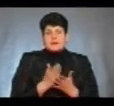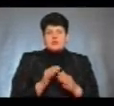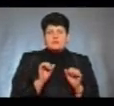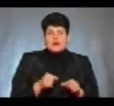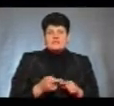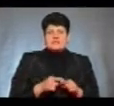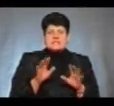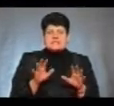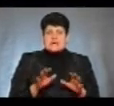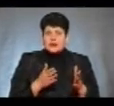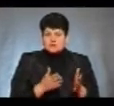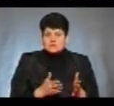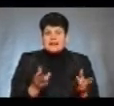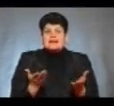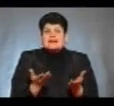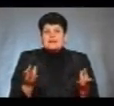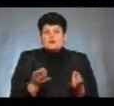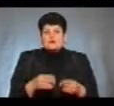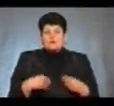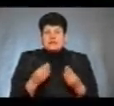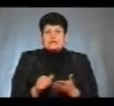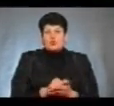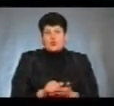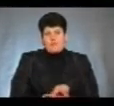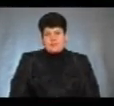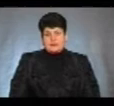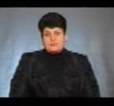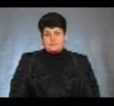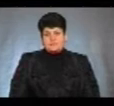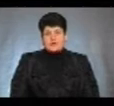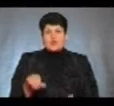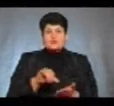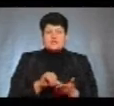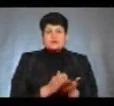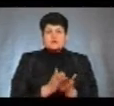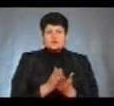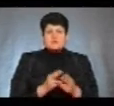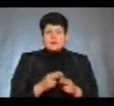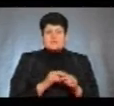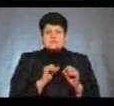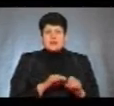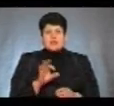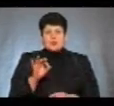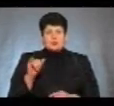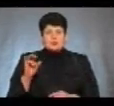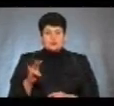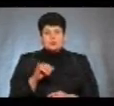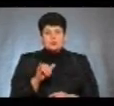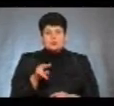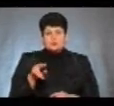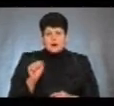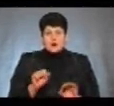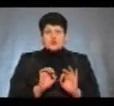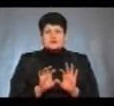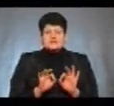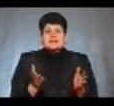на цей статус, які необхідно подати документи. Учасник Служби безпеки при ОУН-УПА Михайло Баканчук